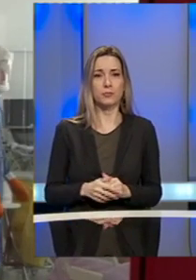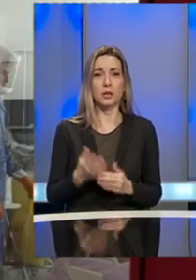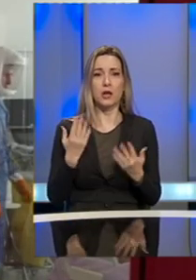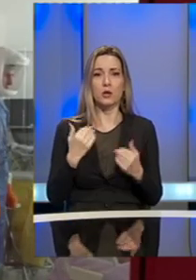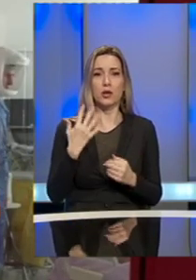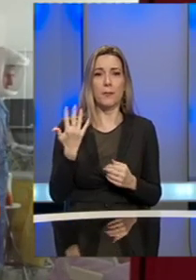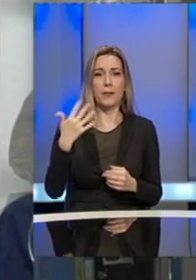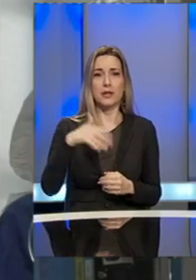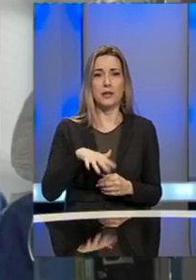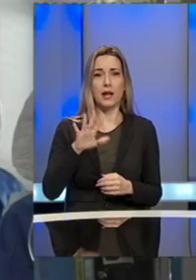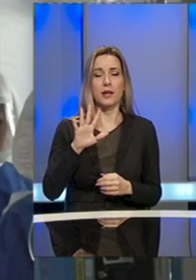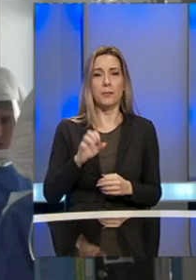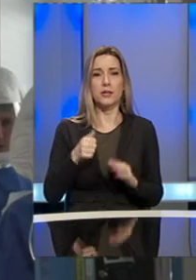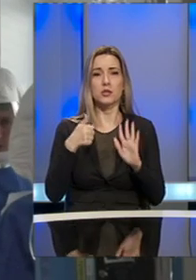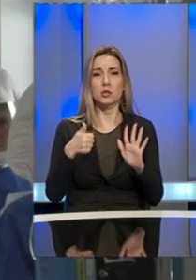dok je